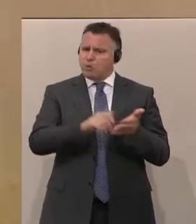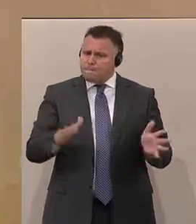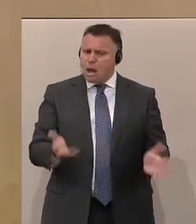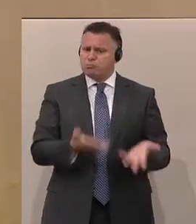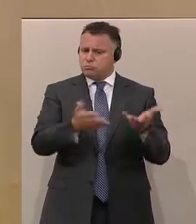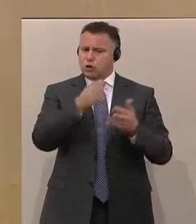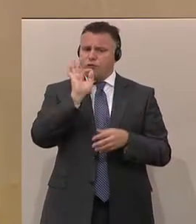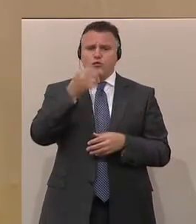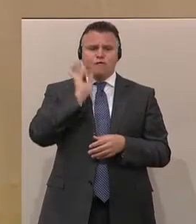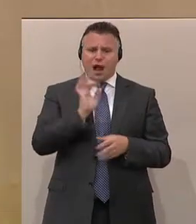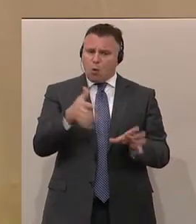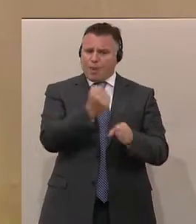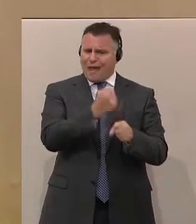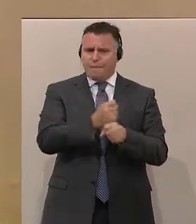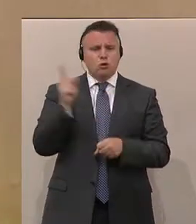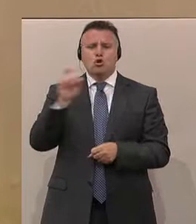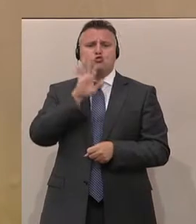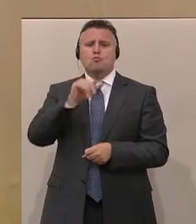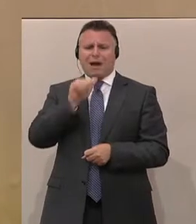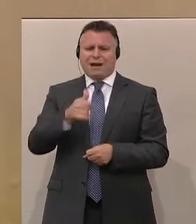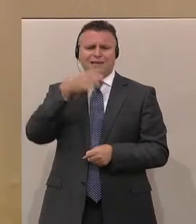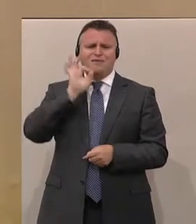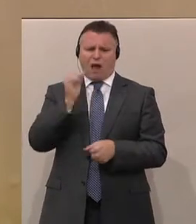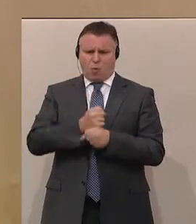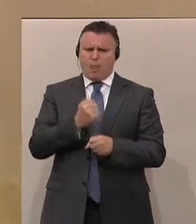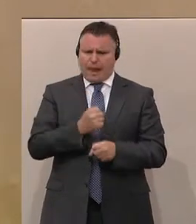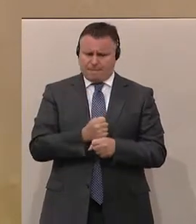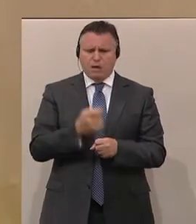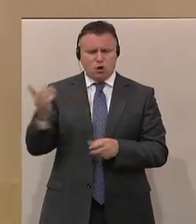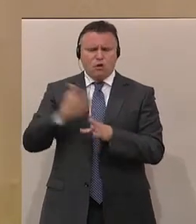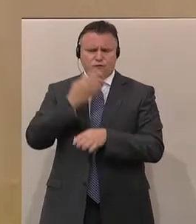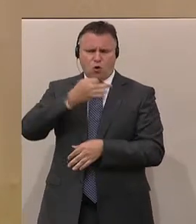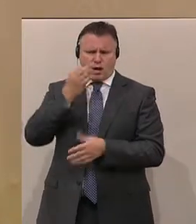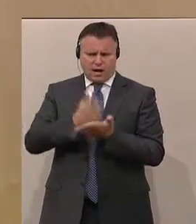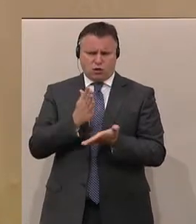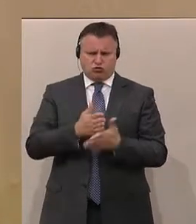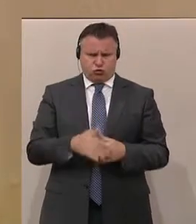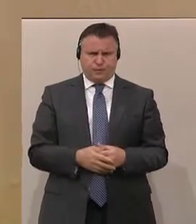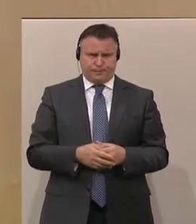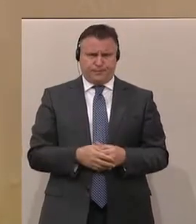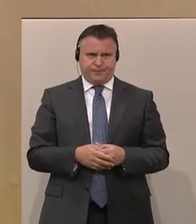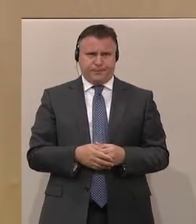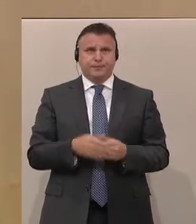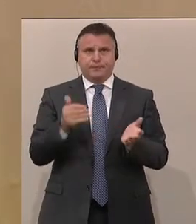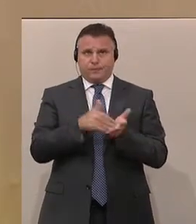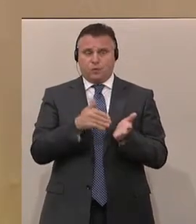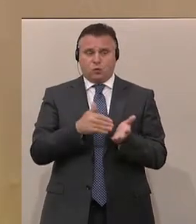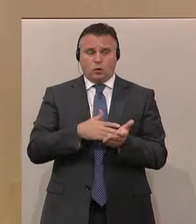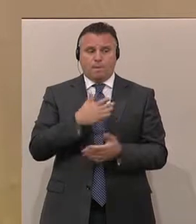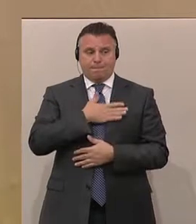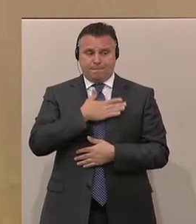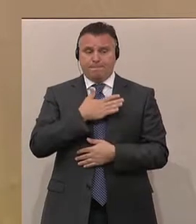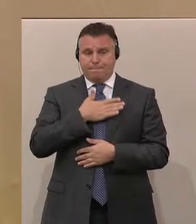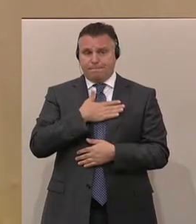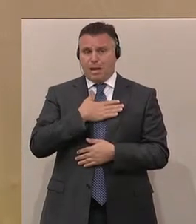natürlich nichts, was in Ihrem Sinne ist, wie wir auch vorher in den diversen Reden gehört haben. Und wir kommen auch zu etwas dazu, was meiner Meinung nach